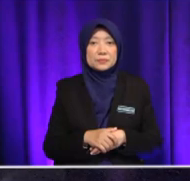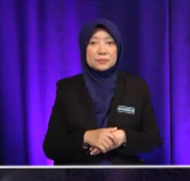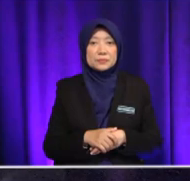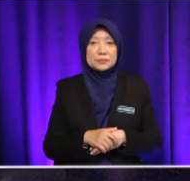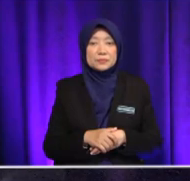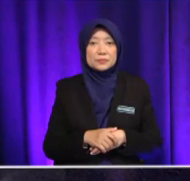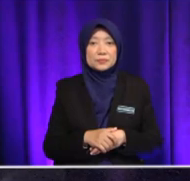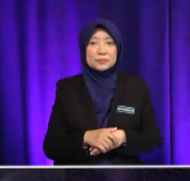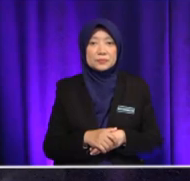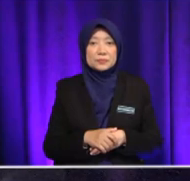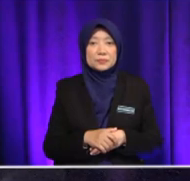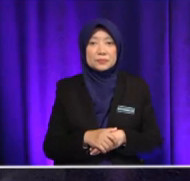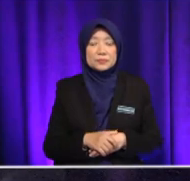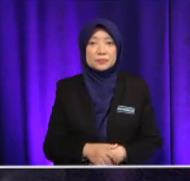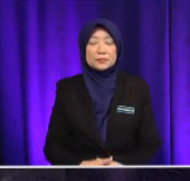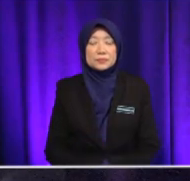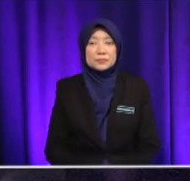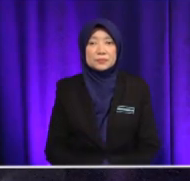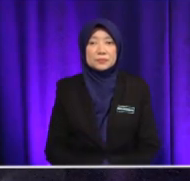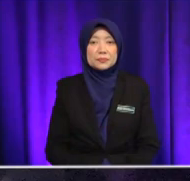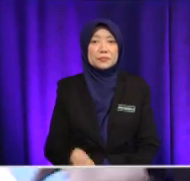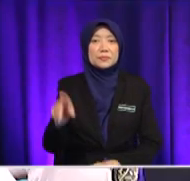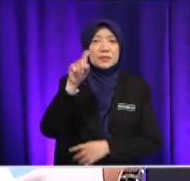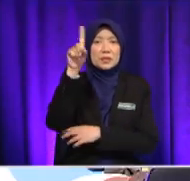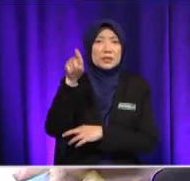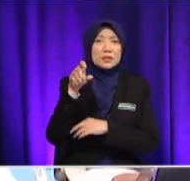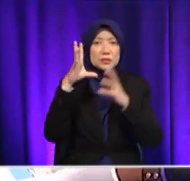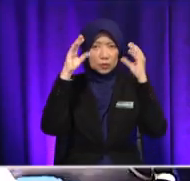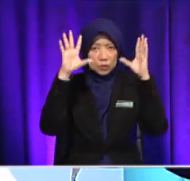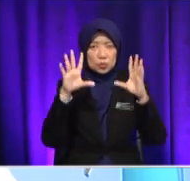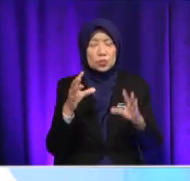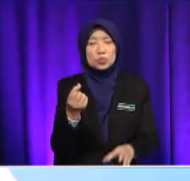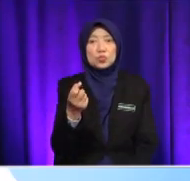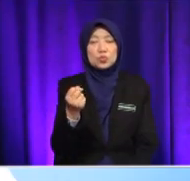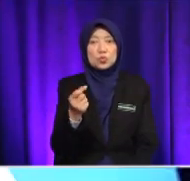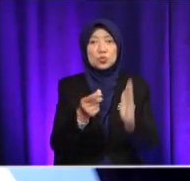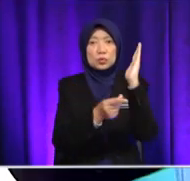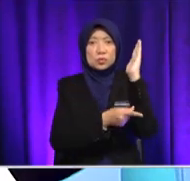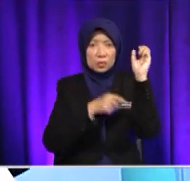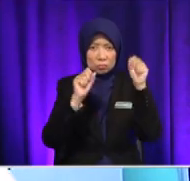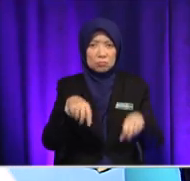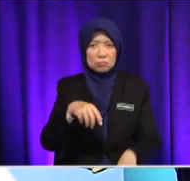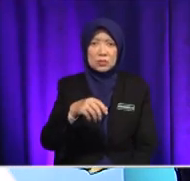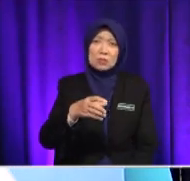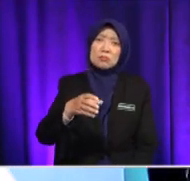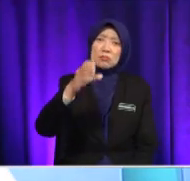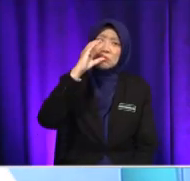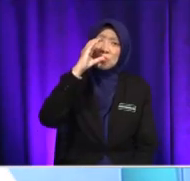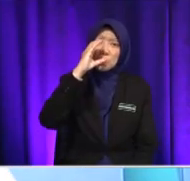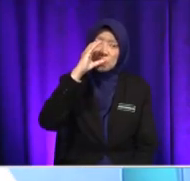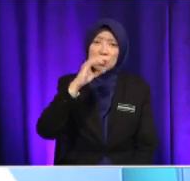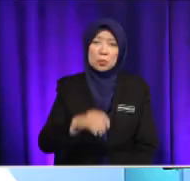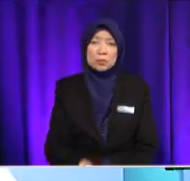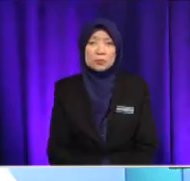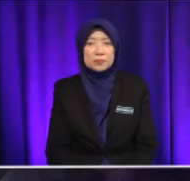Okey. Tapi saya nak tanya Ego, susu getah ni memang tak boleh diminum kan Ego? Okey. Tak boleh kan Ego?